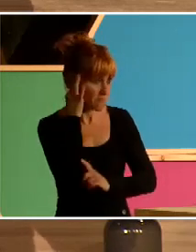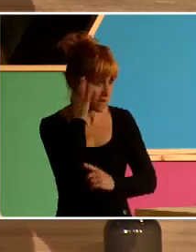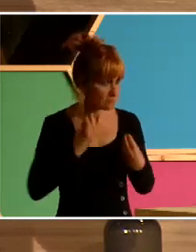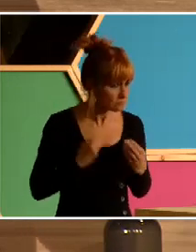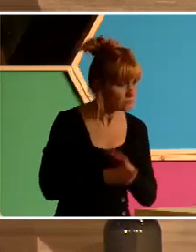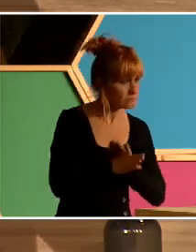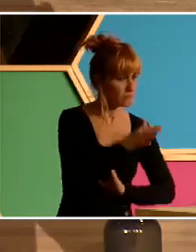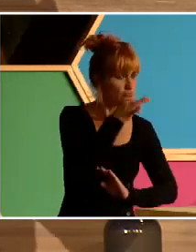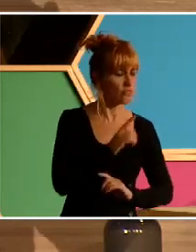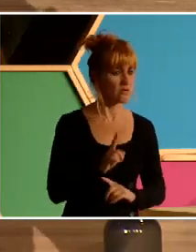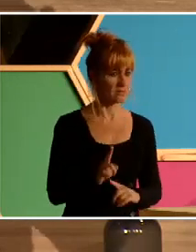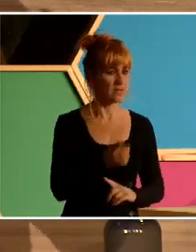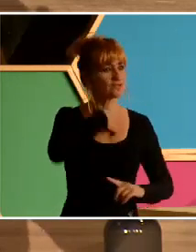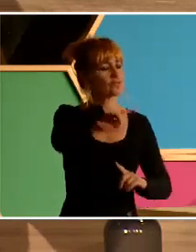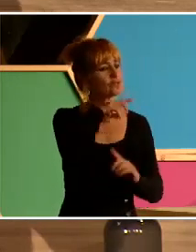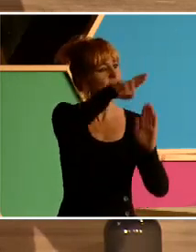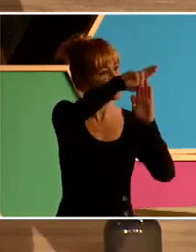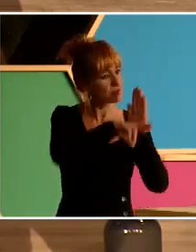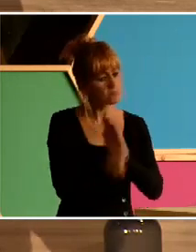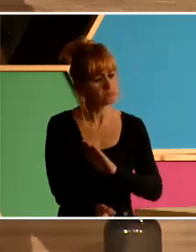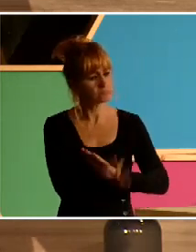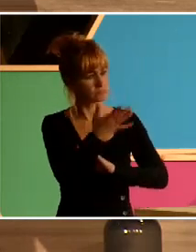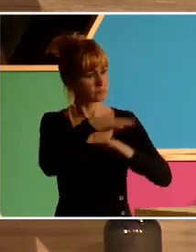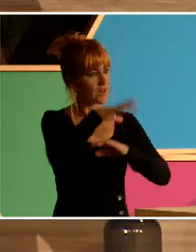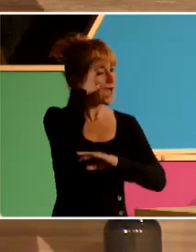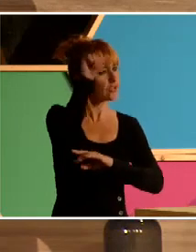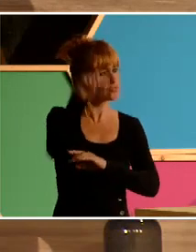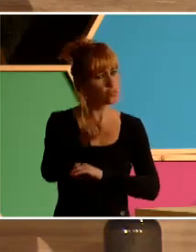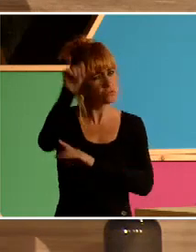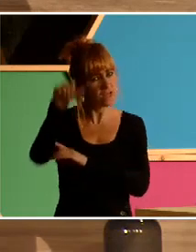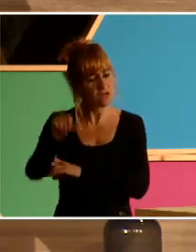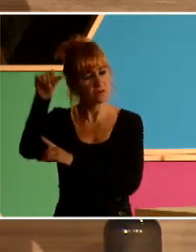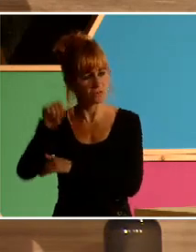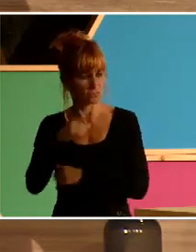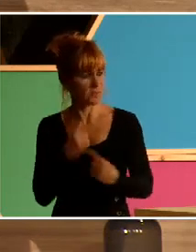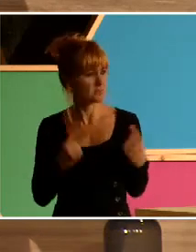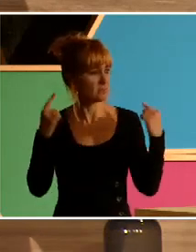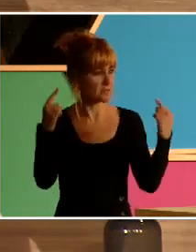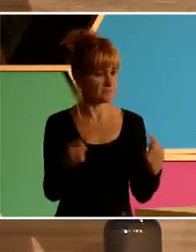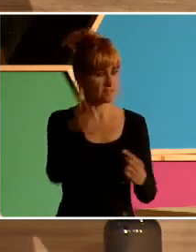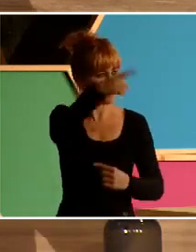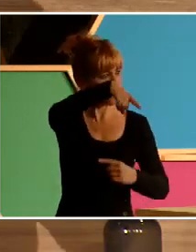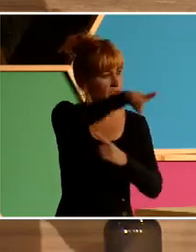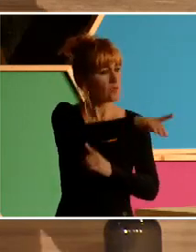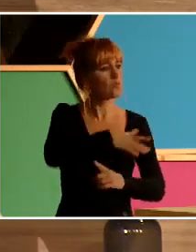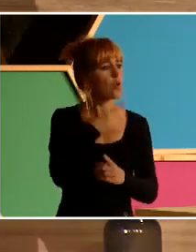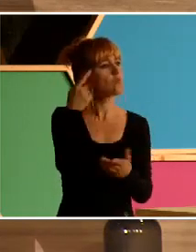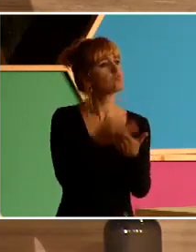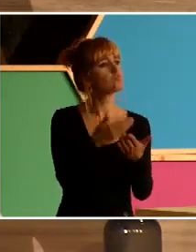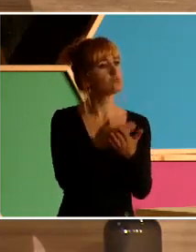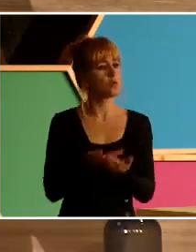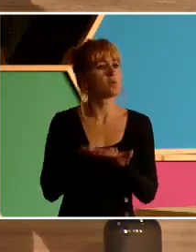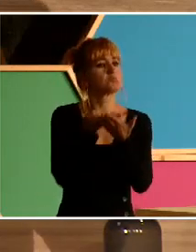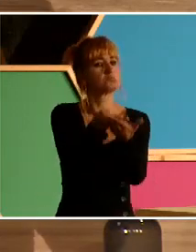anys. I nosaltres hem creat un reglament per escoltar-los per primer cop, perquè puguin aportar proves d'aquests crims, perquè es puguin